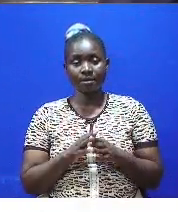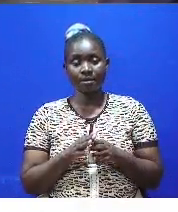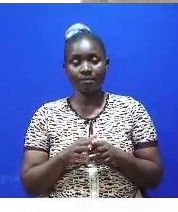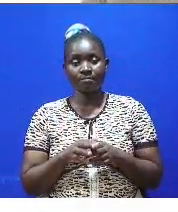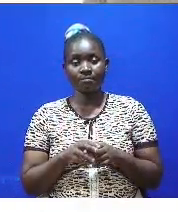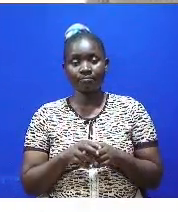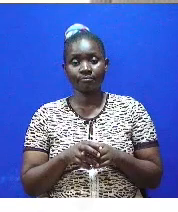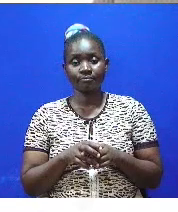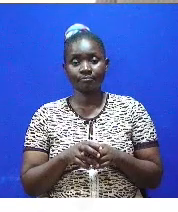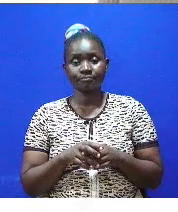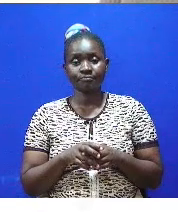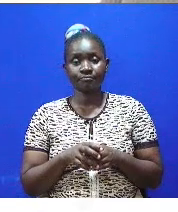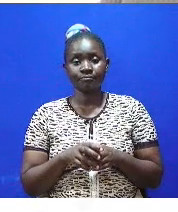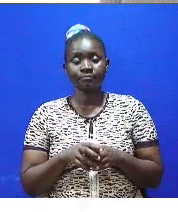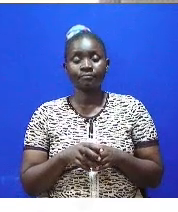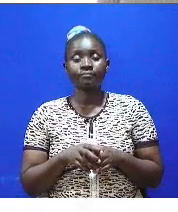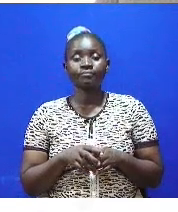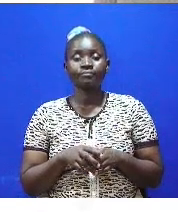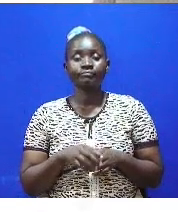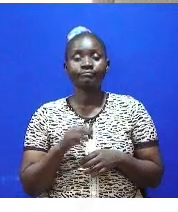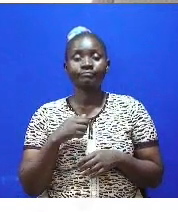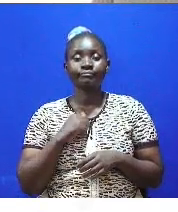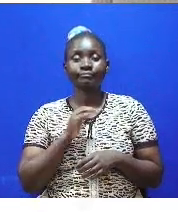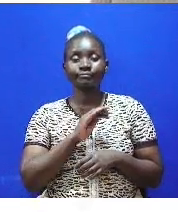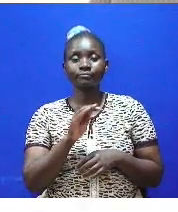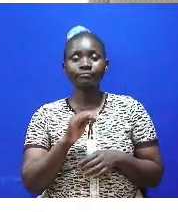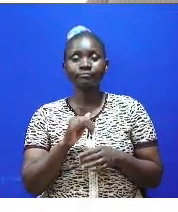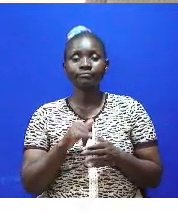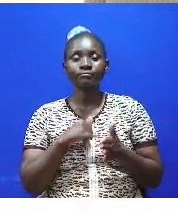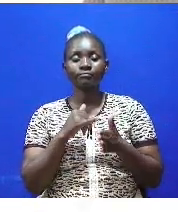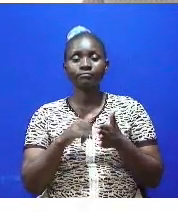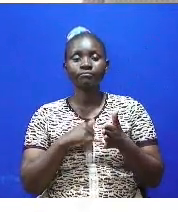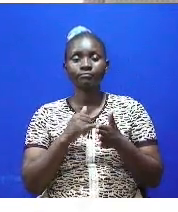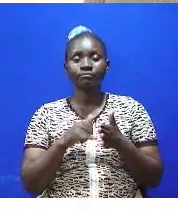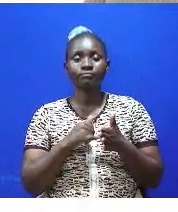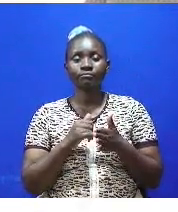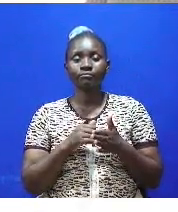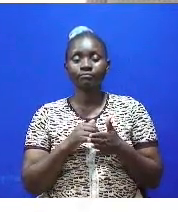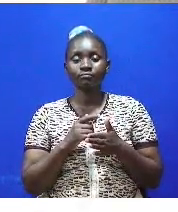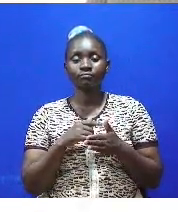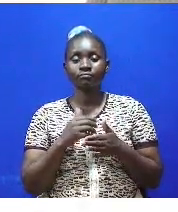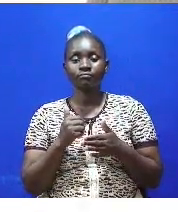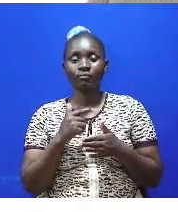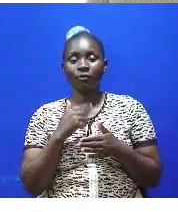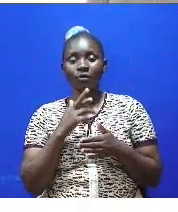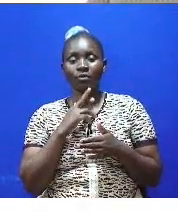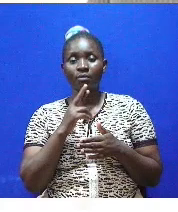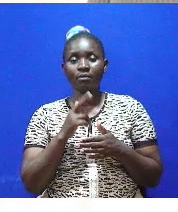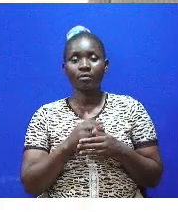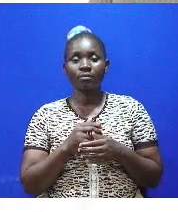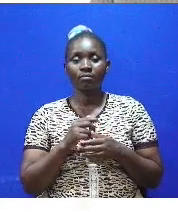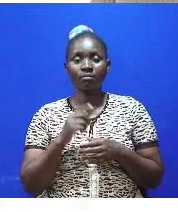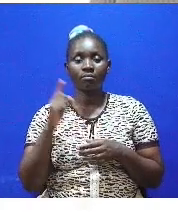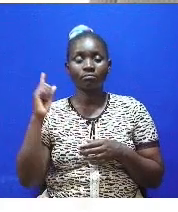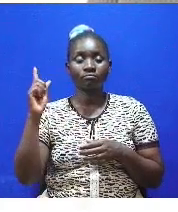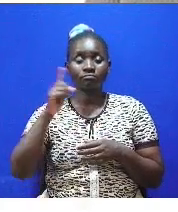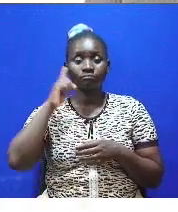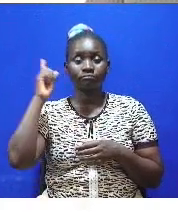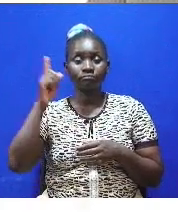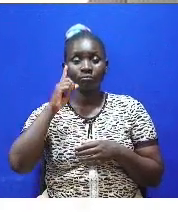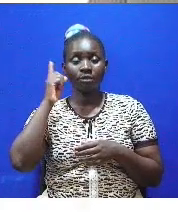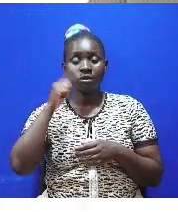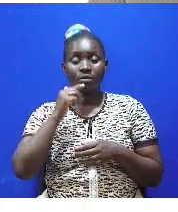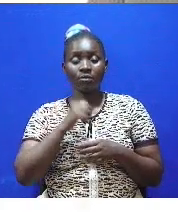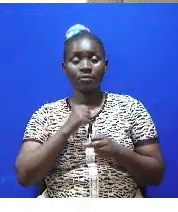mwondo mwondo. Wana kari nabu olio mwenjinia, mwenjine tari ngo. Wana wanduba ngo mbaliwe dragita woke, abuna wabuwa ngo